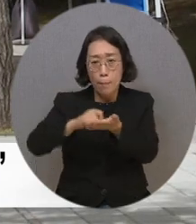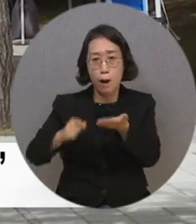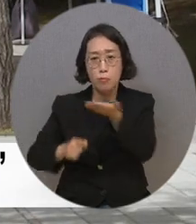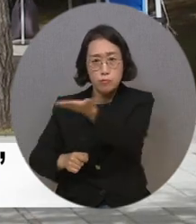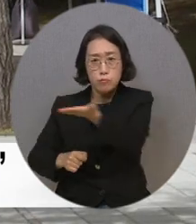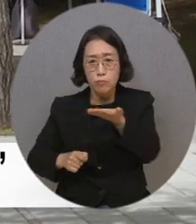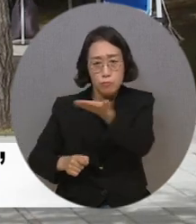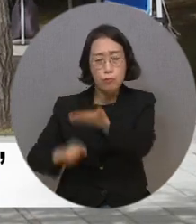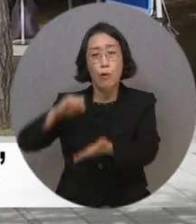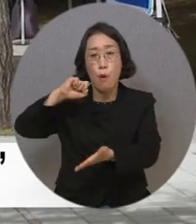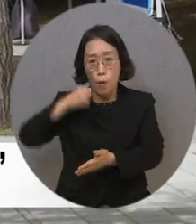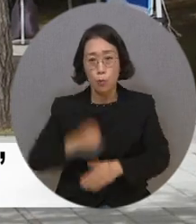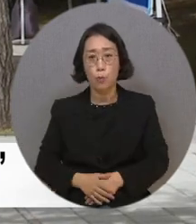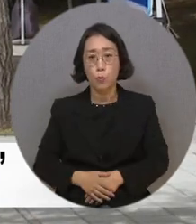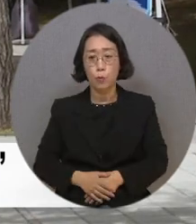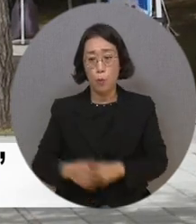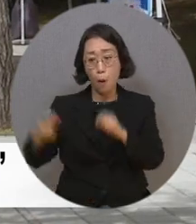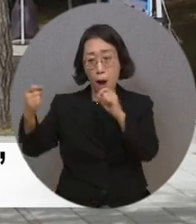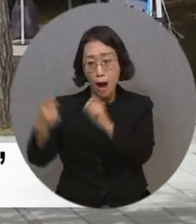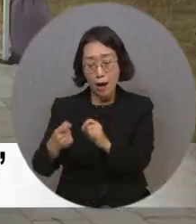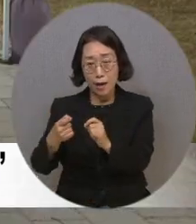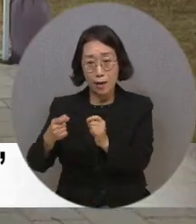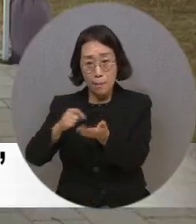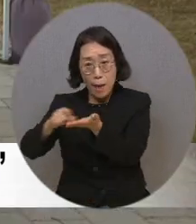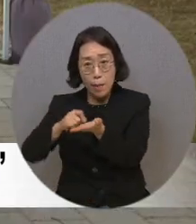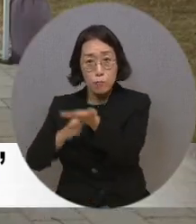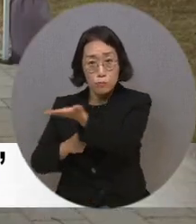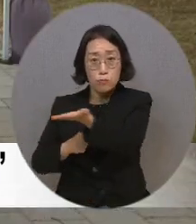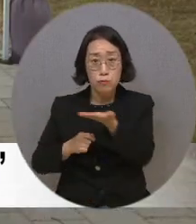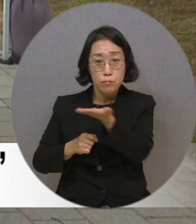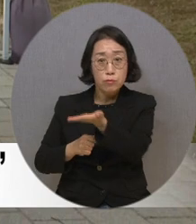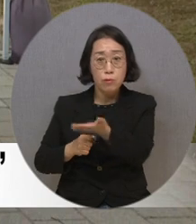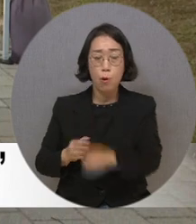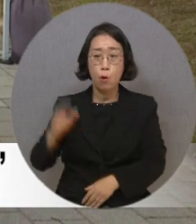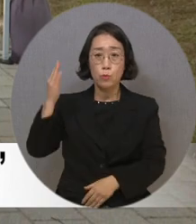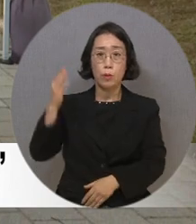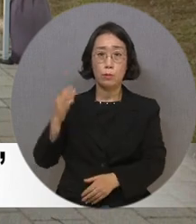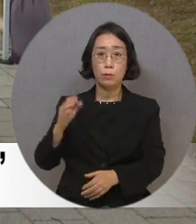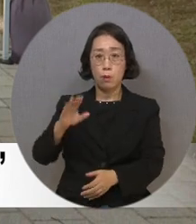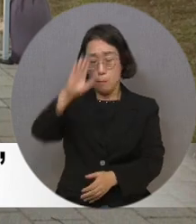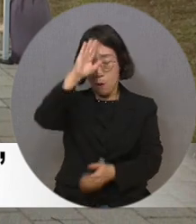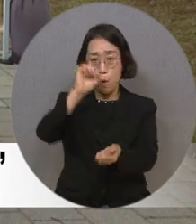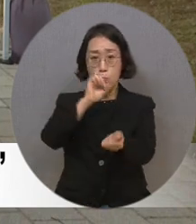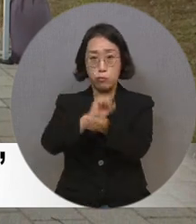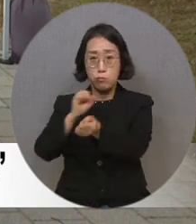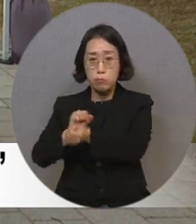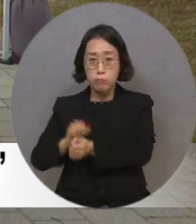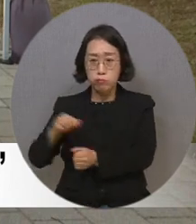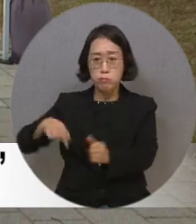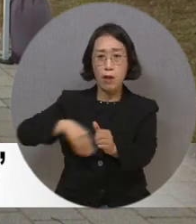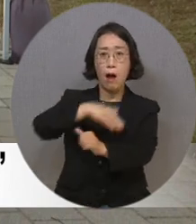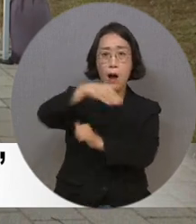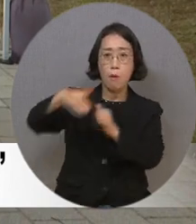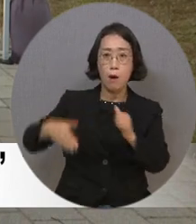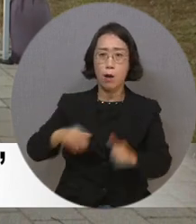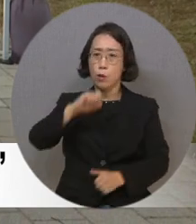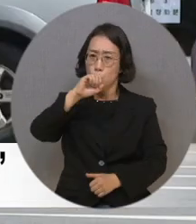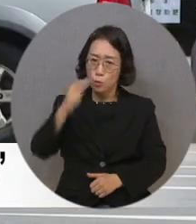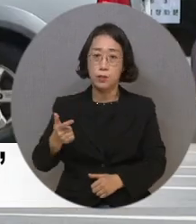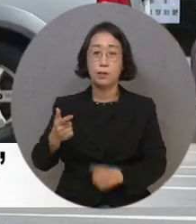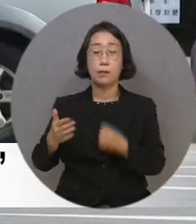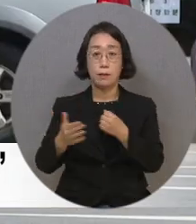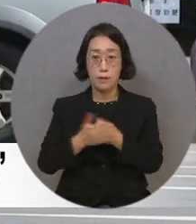주문이 불가하고 근거리 접촉이 필요한 필담 방식이 최근 같은 감염병 재난으로 인한 비대면